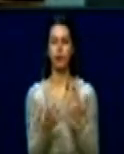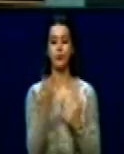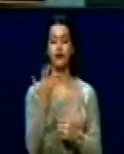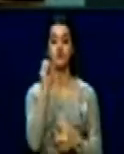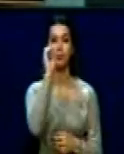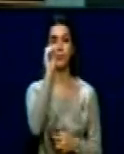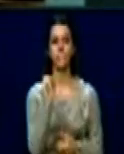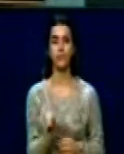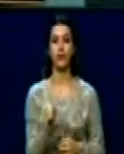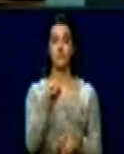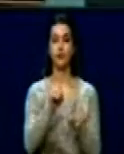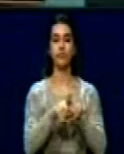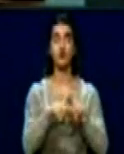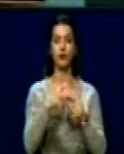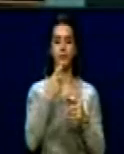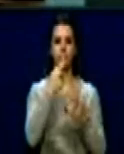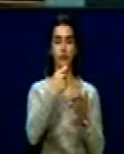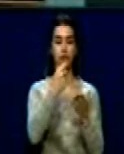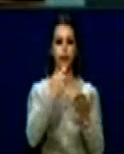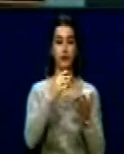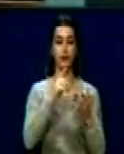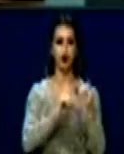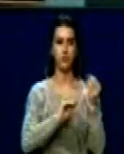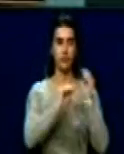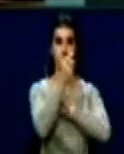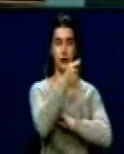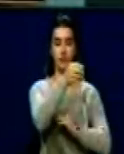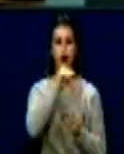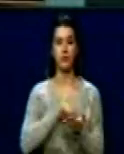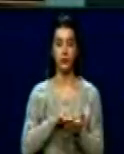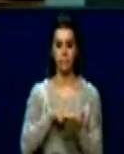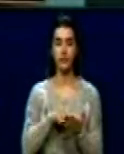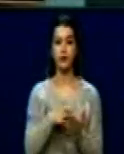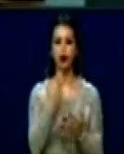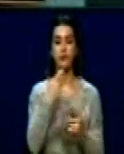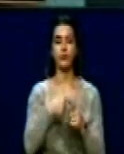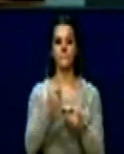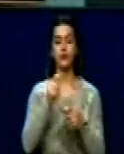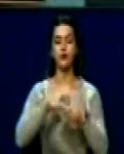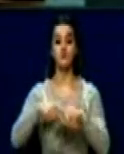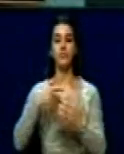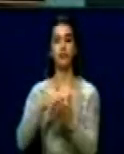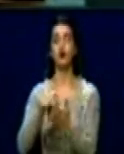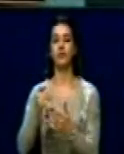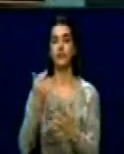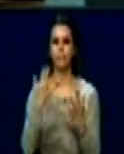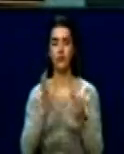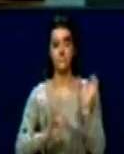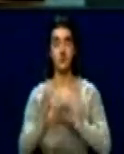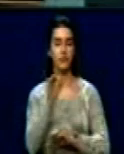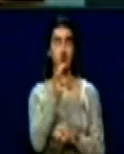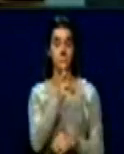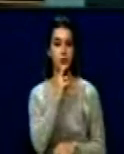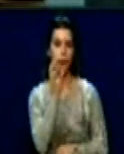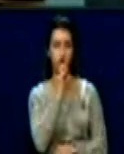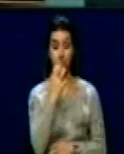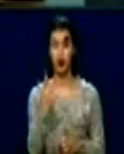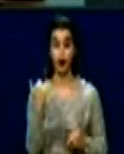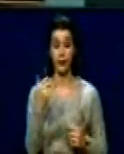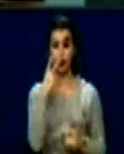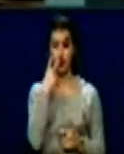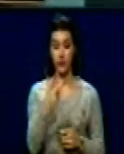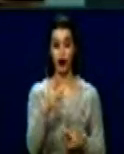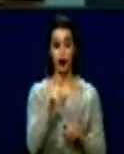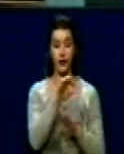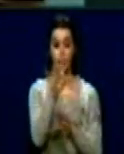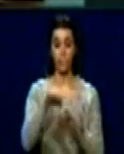të kësaj rritje do të jenë i atribuohen kësaj marrëveshje, sa përqind tjera do të jenë rritje efikasitetit të administratës tatimore kështu me radhë. Mirë po, kur e shohim projeksionin pastaj